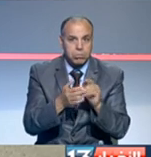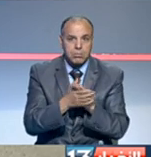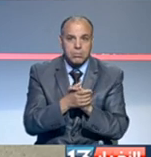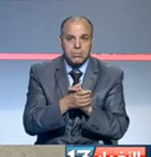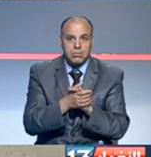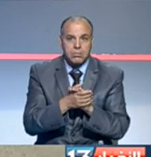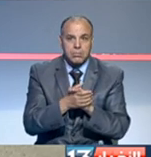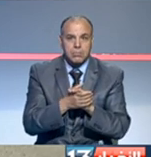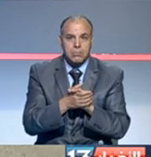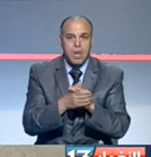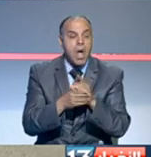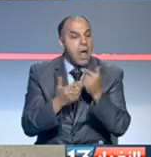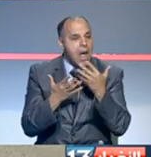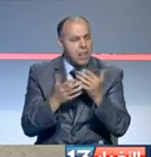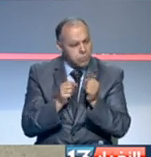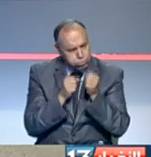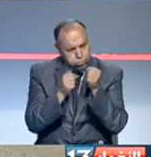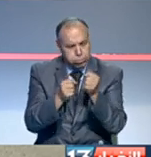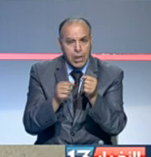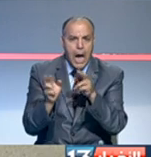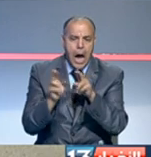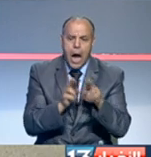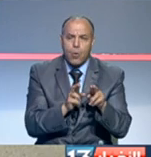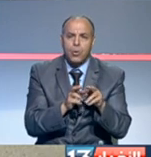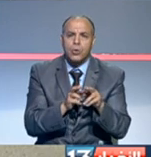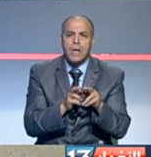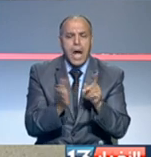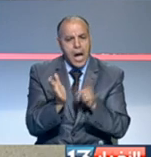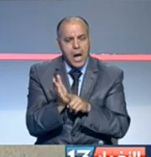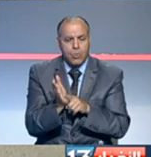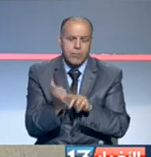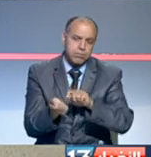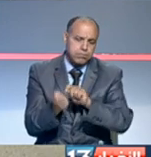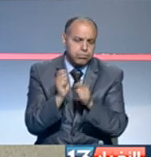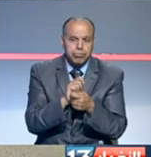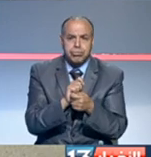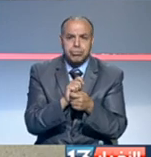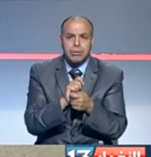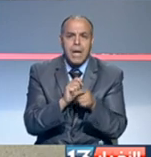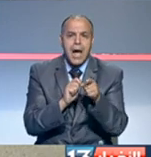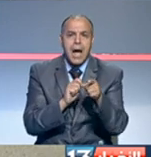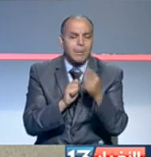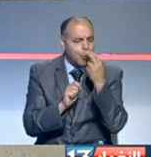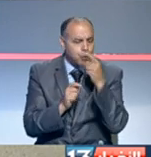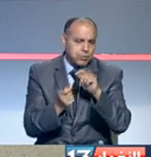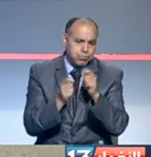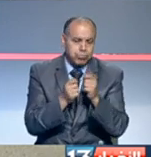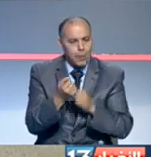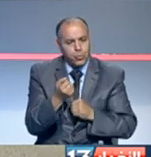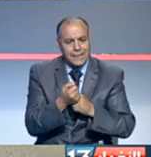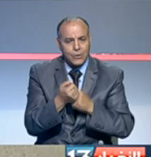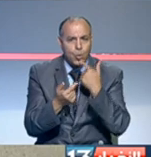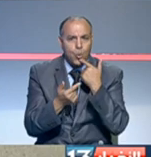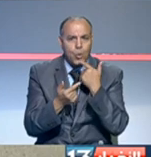ابدا عن رغبتهم في اعاده هيكله القانون الاساسي للقطاع الامني وتعزيز